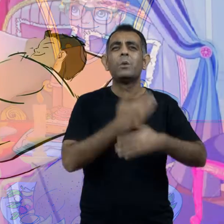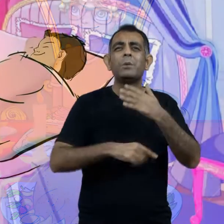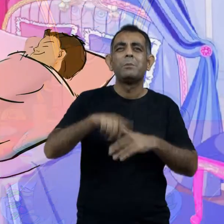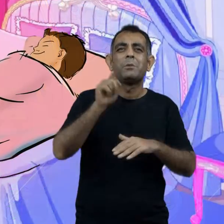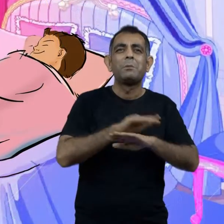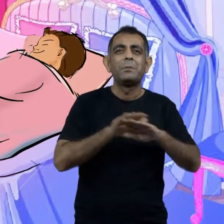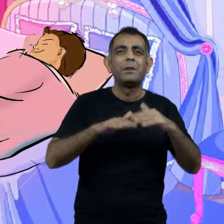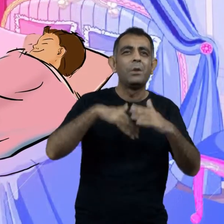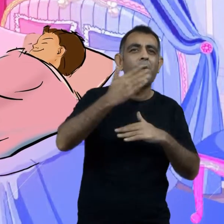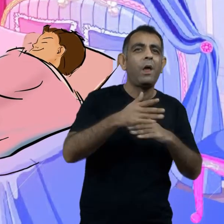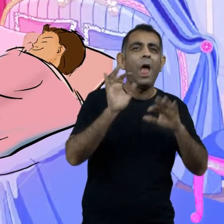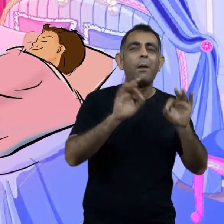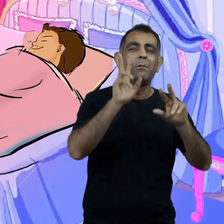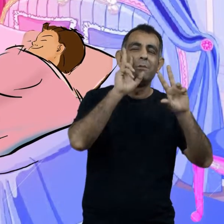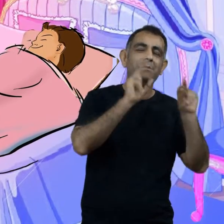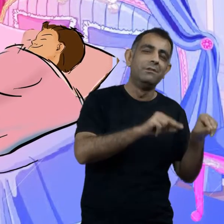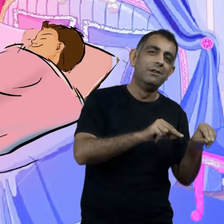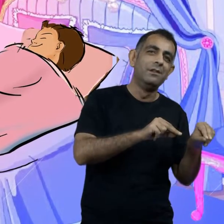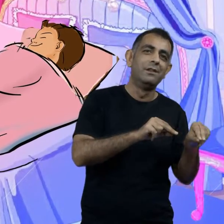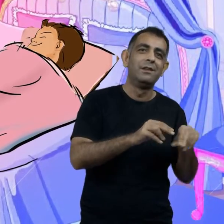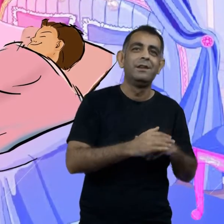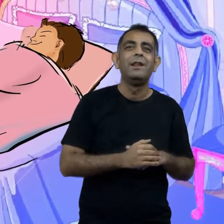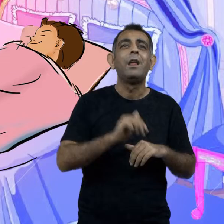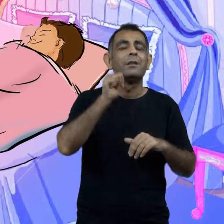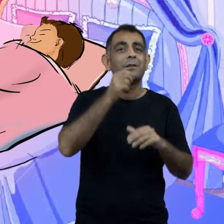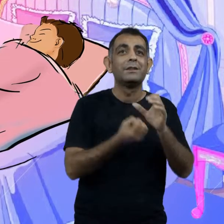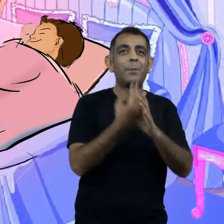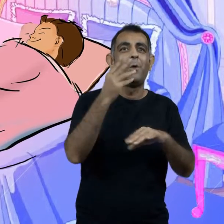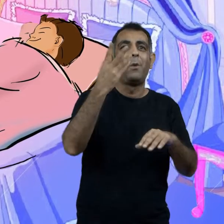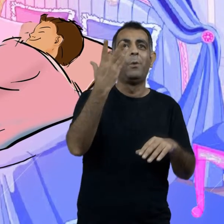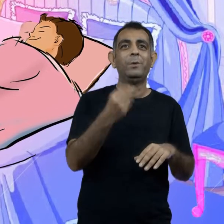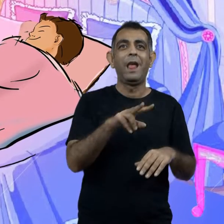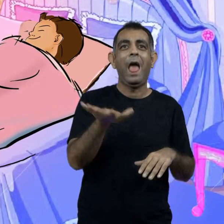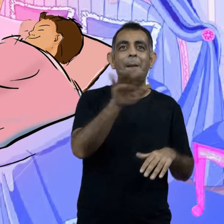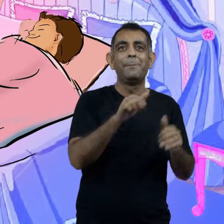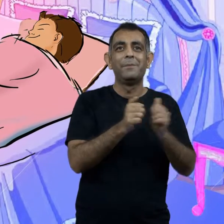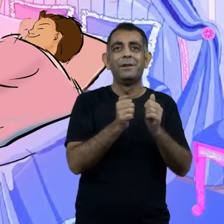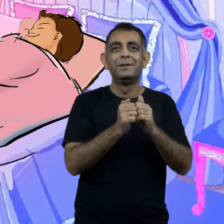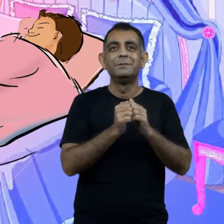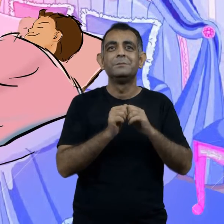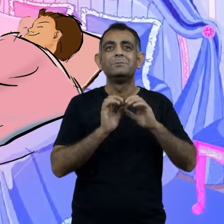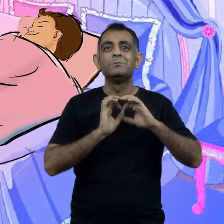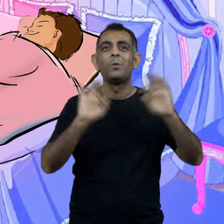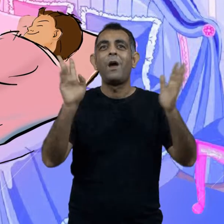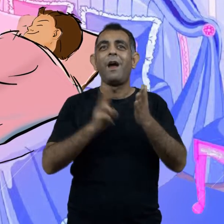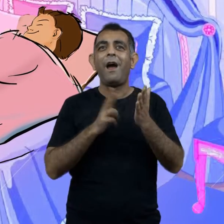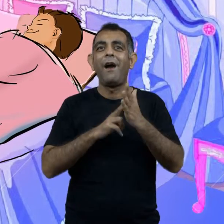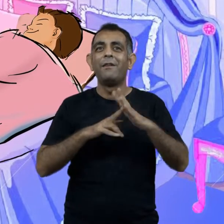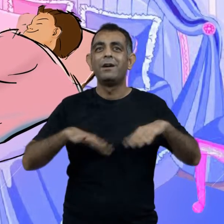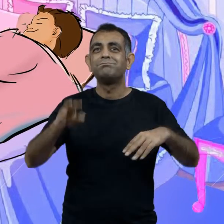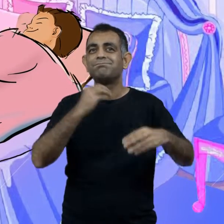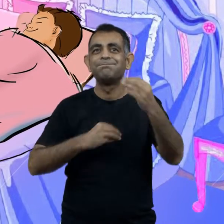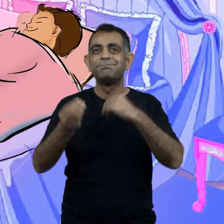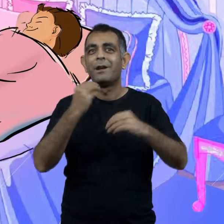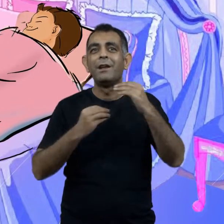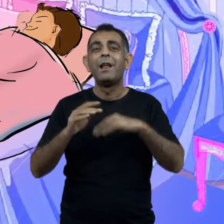gösterdi. Yorucu bir gün geçirdikleri için hemen uyuyuverdiler. Sabah olduğunda hep birlikte sarayda muazzam